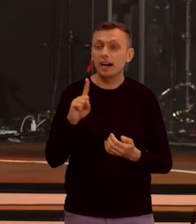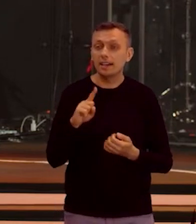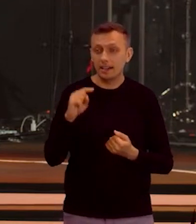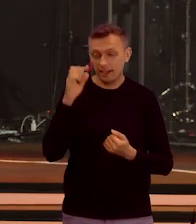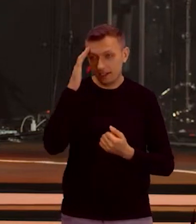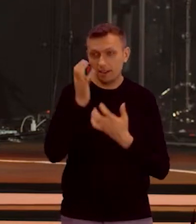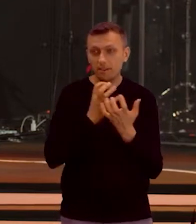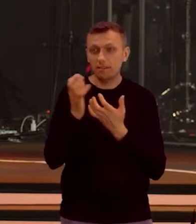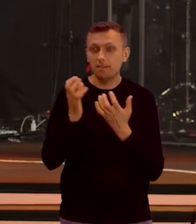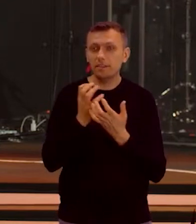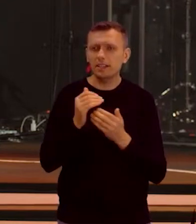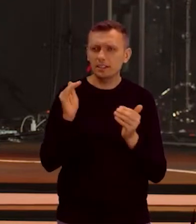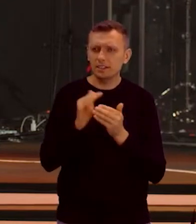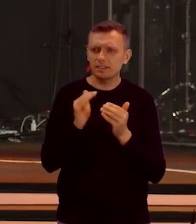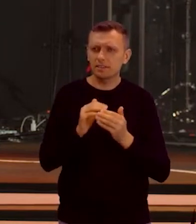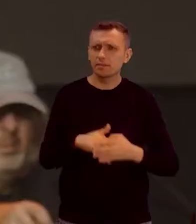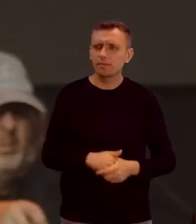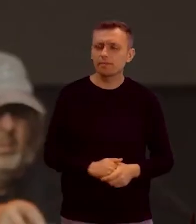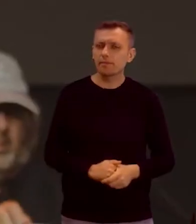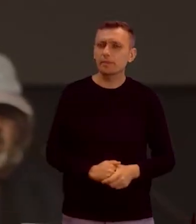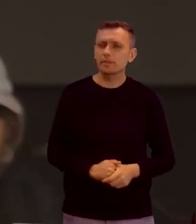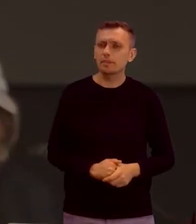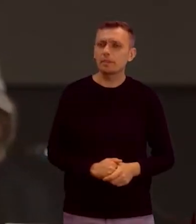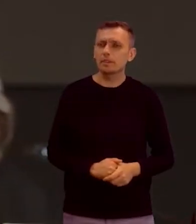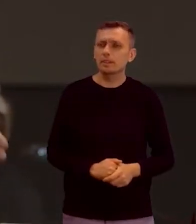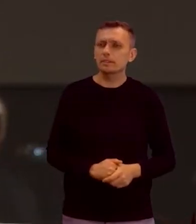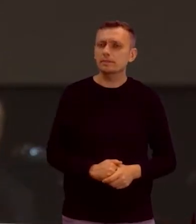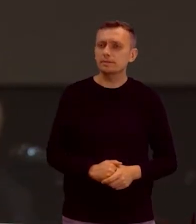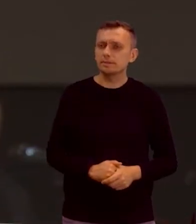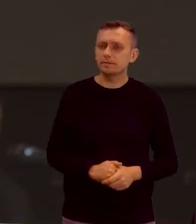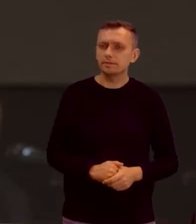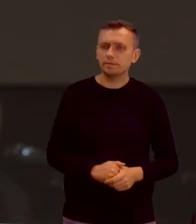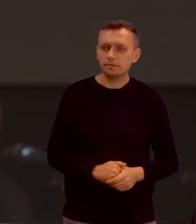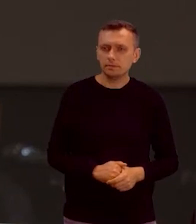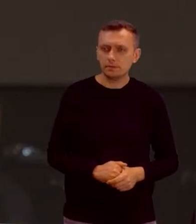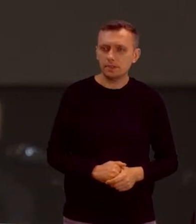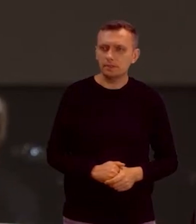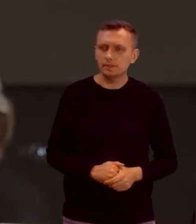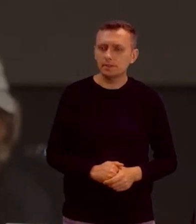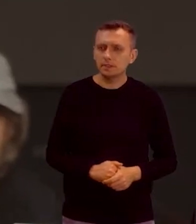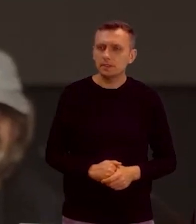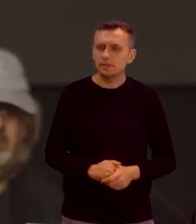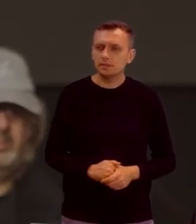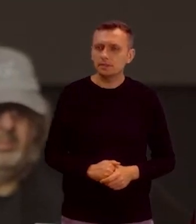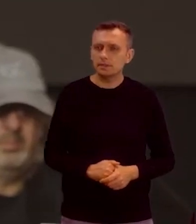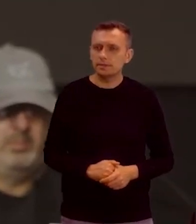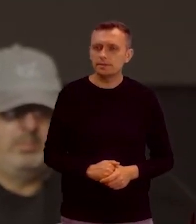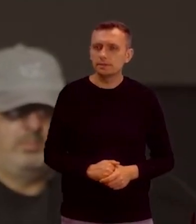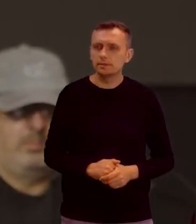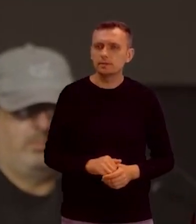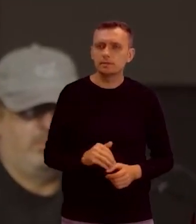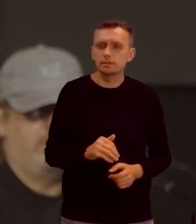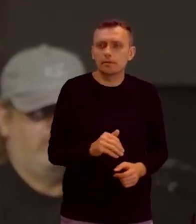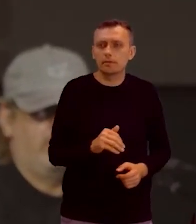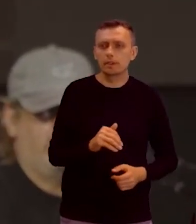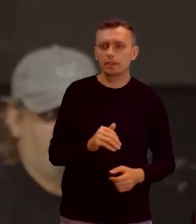małe. To tylko małe fragmenty. Możecie odsłuchać to, gdy wejdziecie na nasz kanał na YouTubie. Dajcie nam